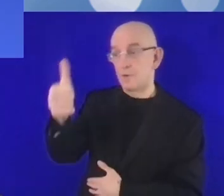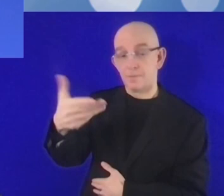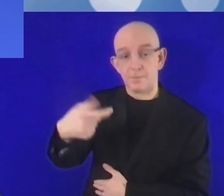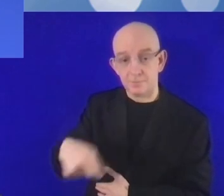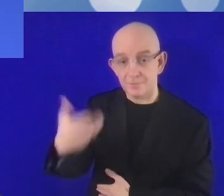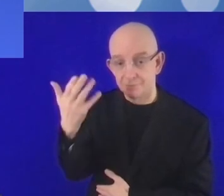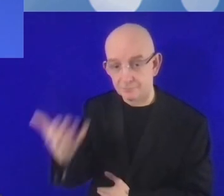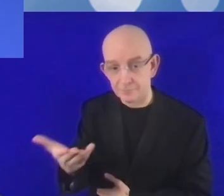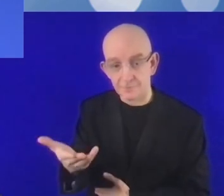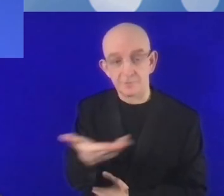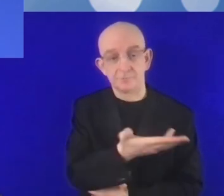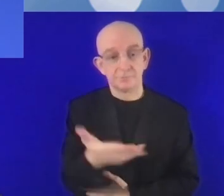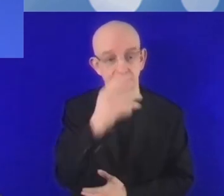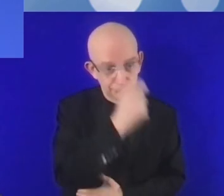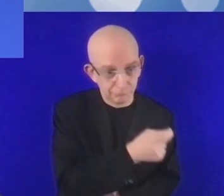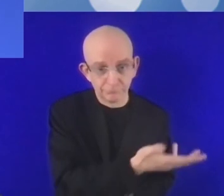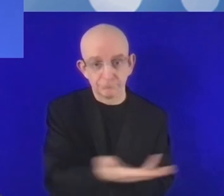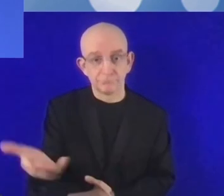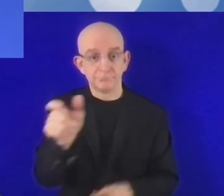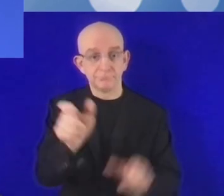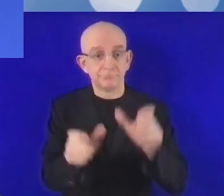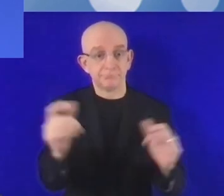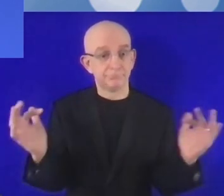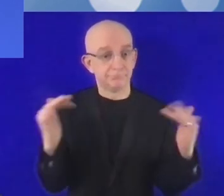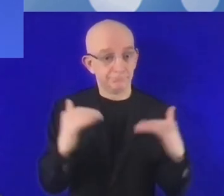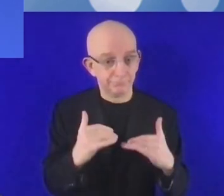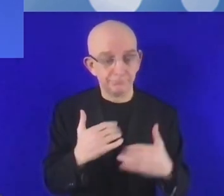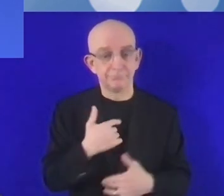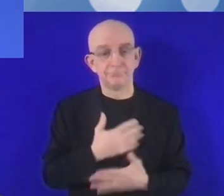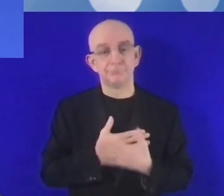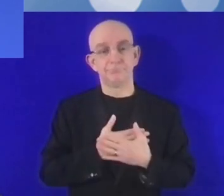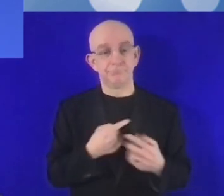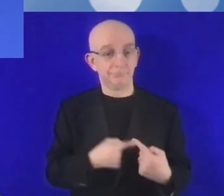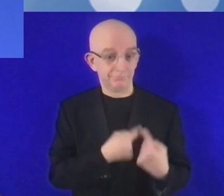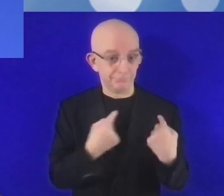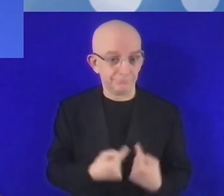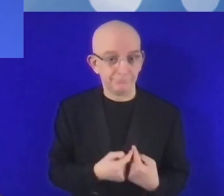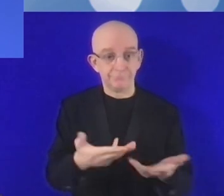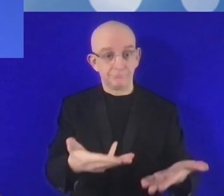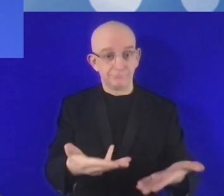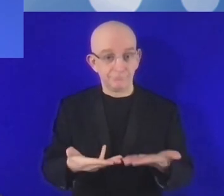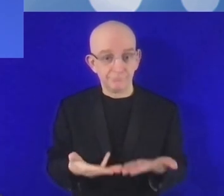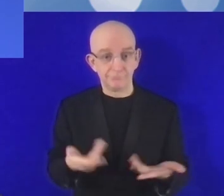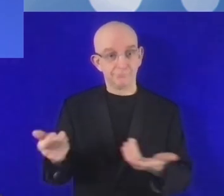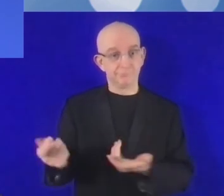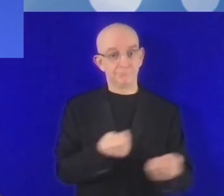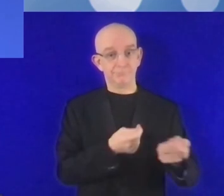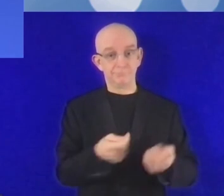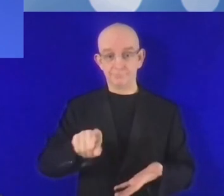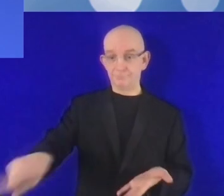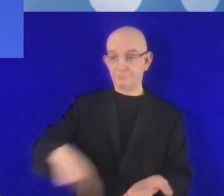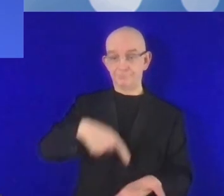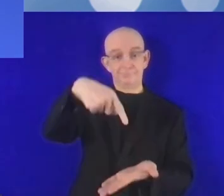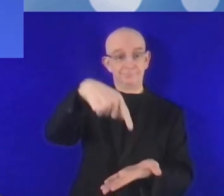在卡托维茨，这是一个变化改变的一个城市，这成为一个现代化的城市，专注